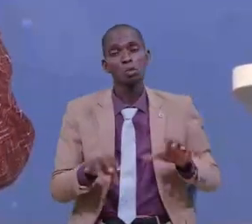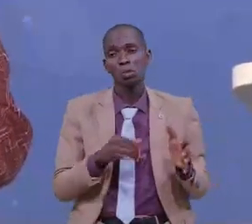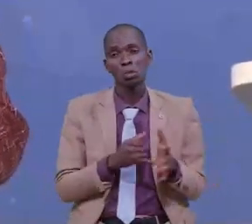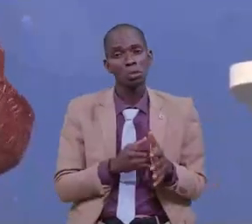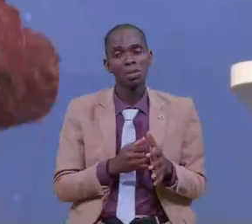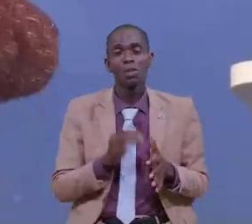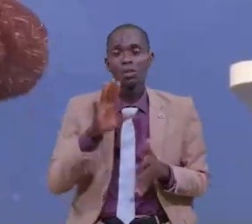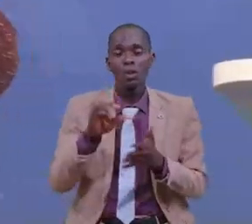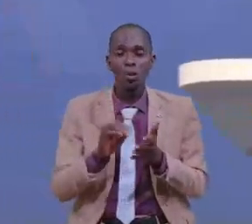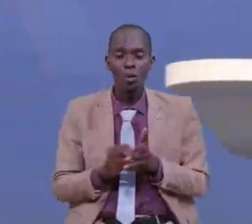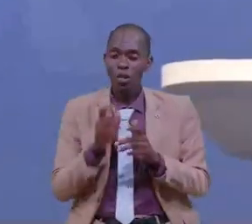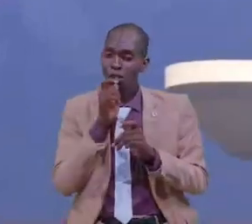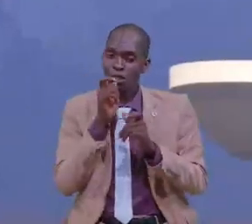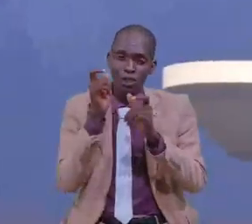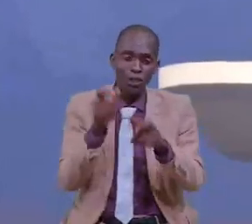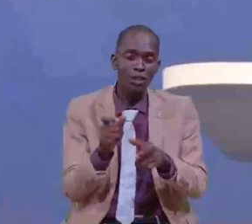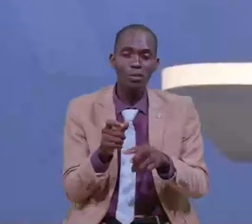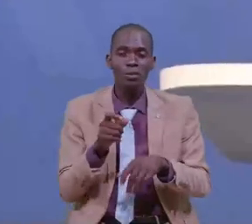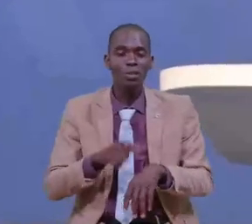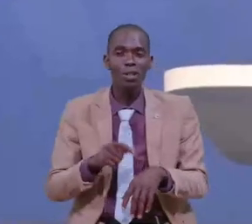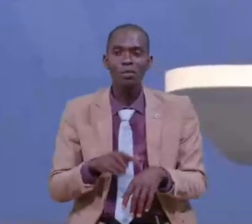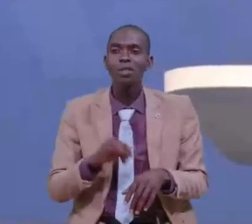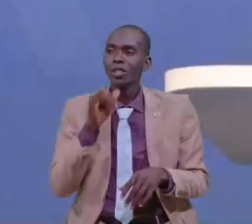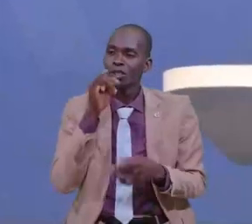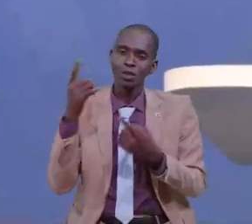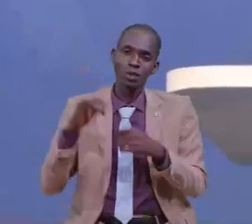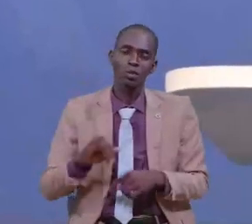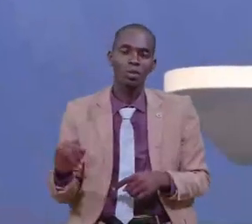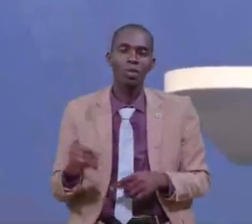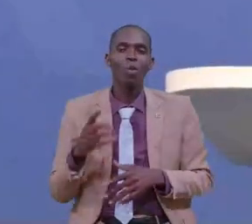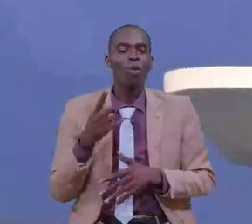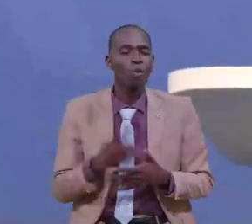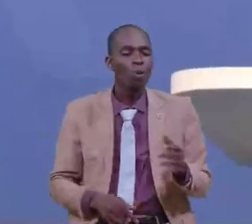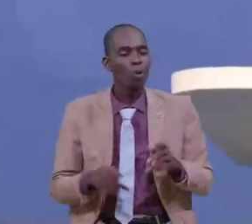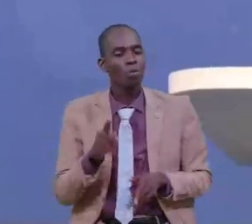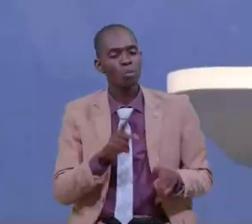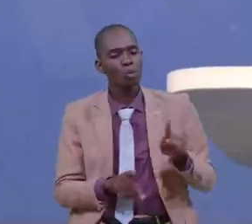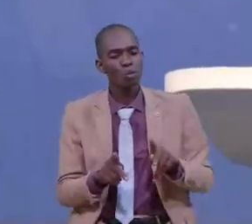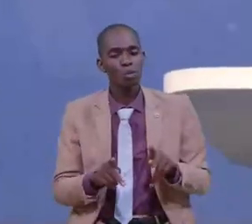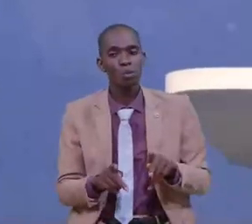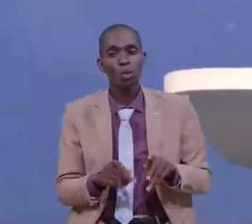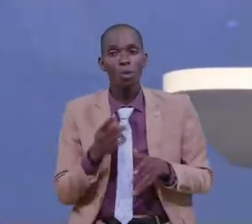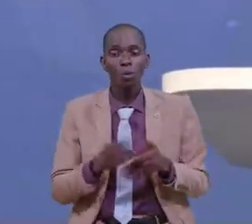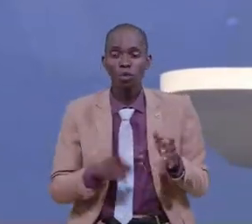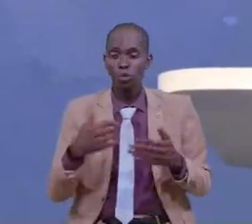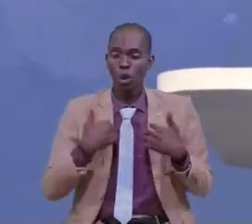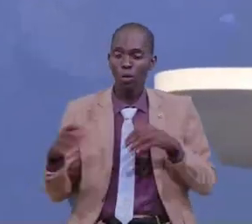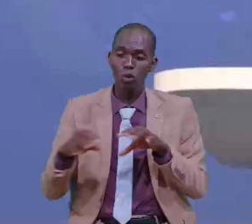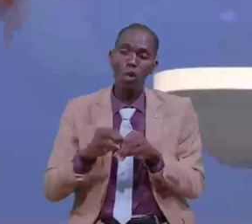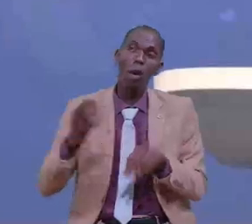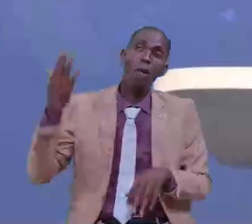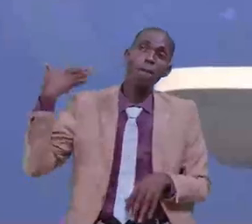Ta compensation vient. Ce qu'il avait fait par le passé, qui